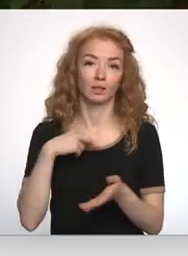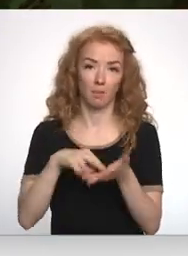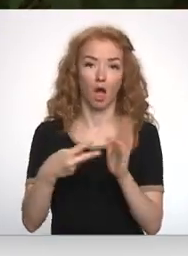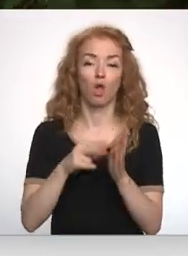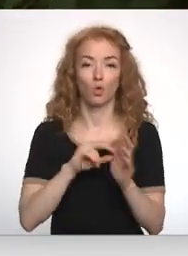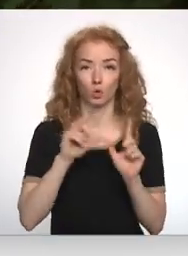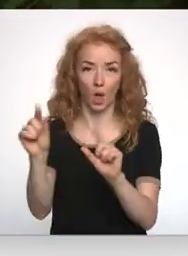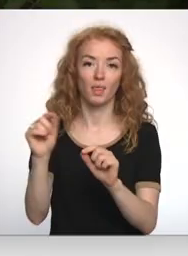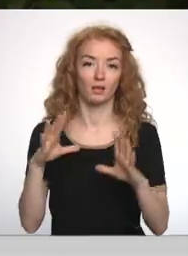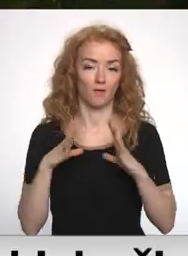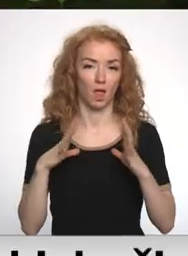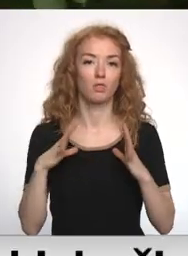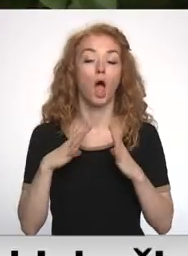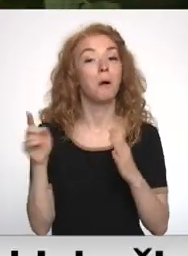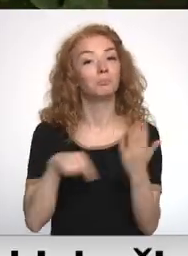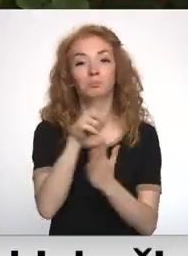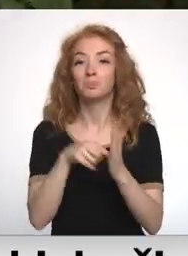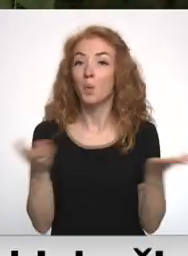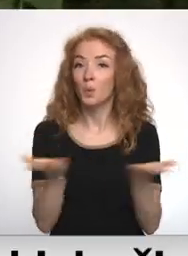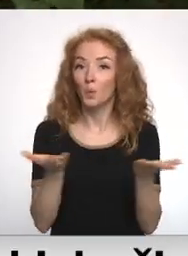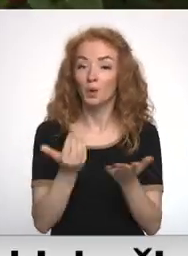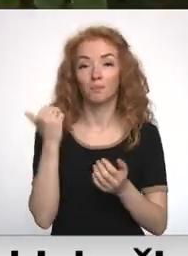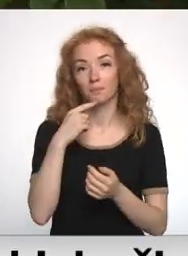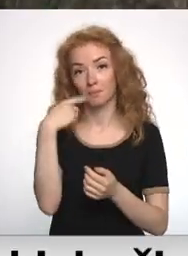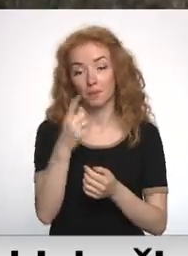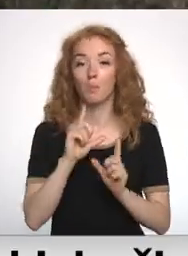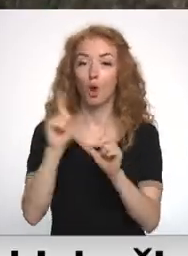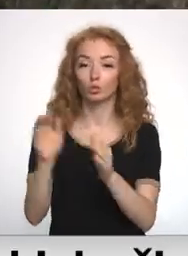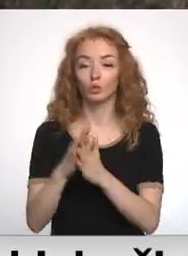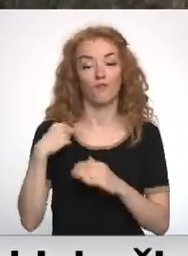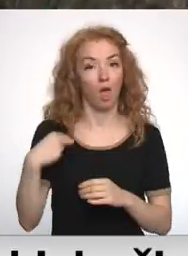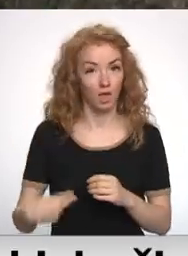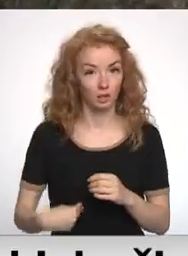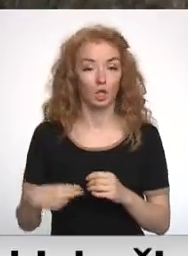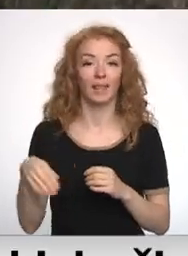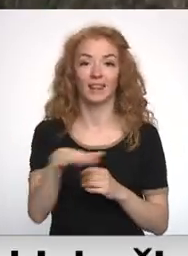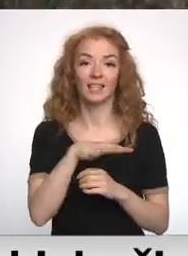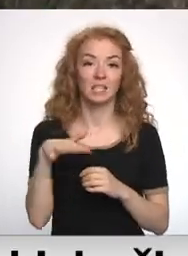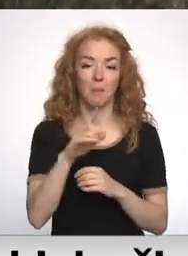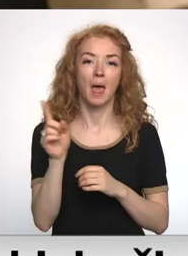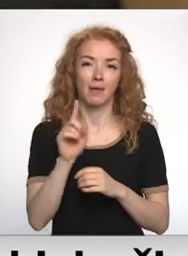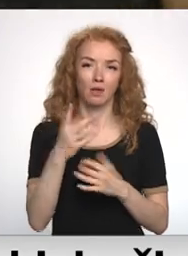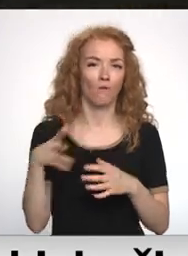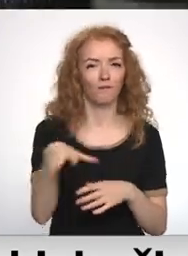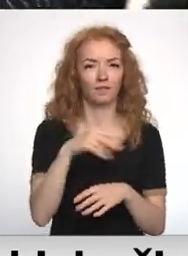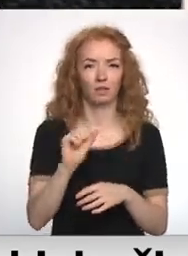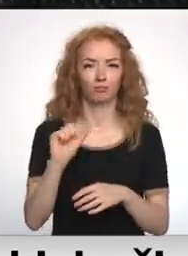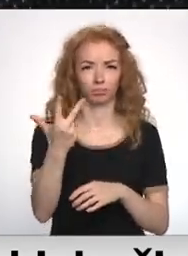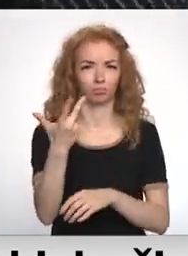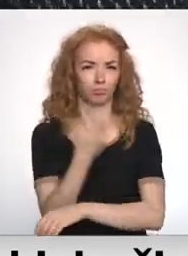Uz kurien? Nu, uz Franciju. Mums ar ģimeni ir šī balsta vakcīna, tā kā mēs